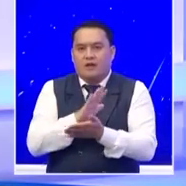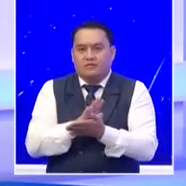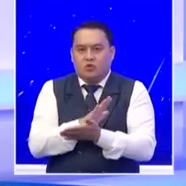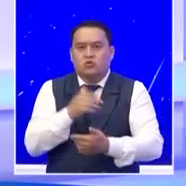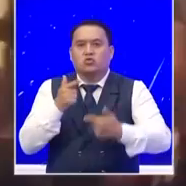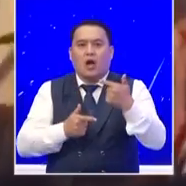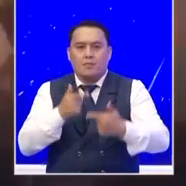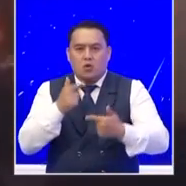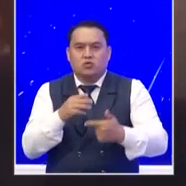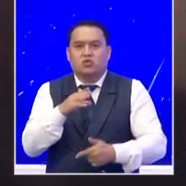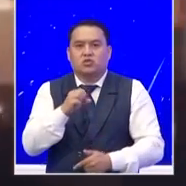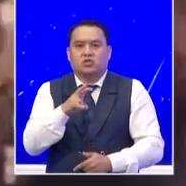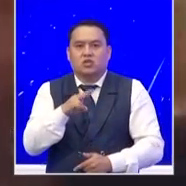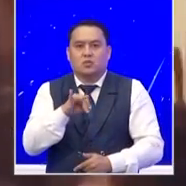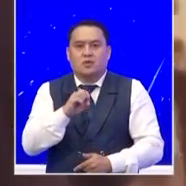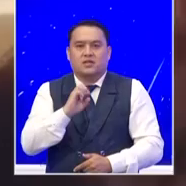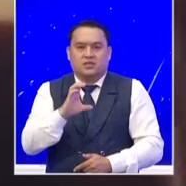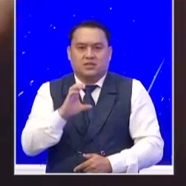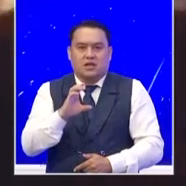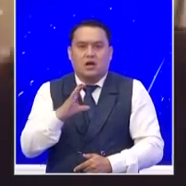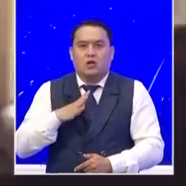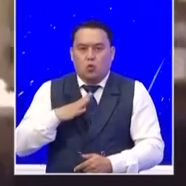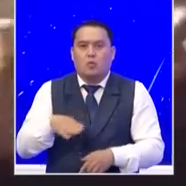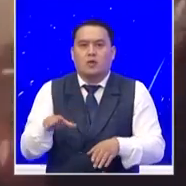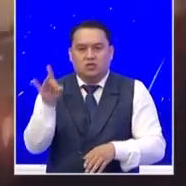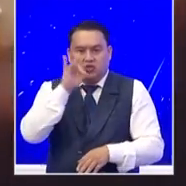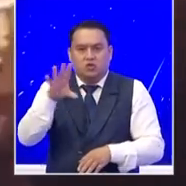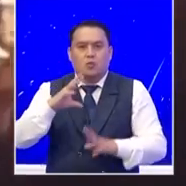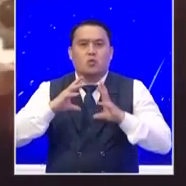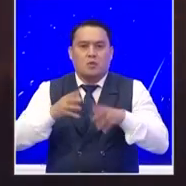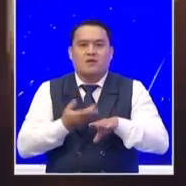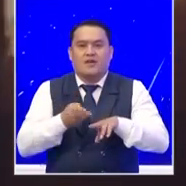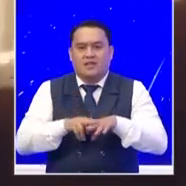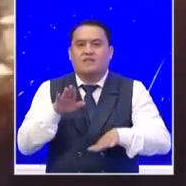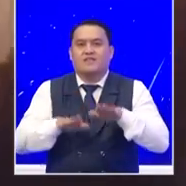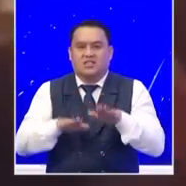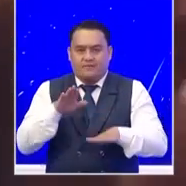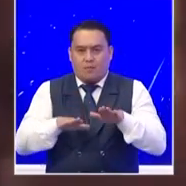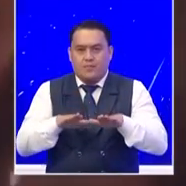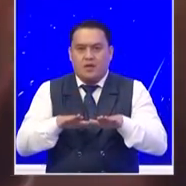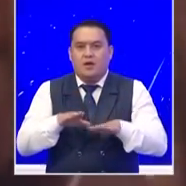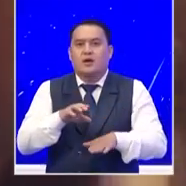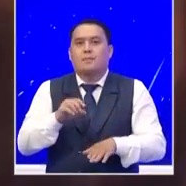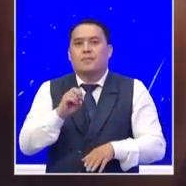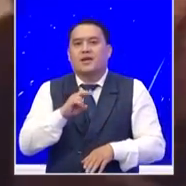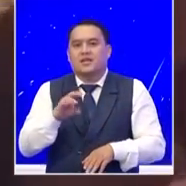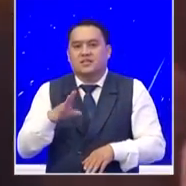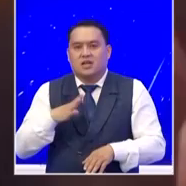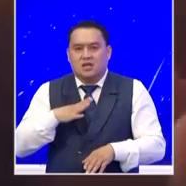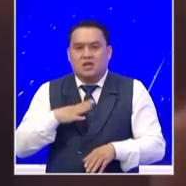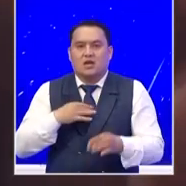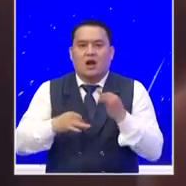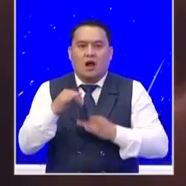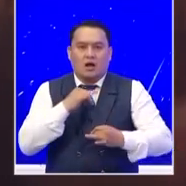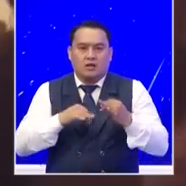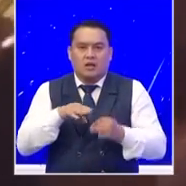Mail. Его соперником должен стать Шеннон Брикс, который также был чемпионом мира в этой же весовой категории. По словам Брикса, они недавно